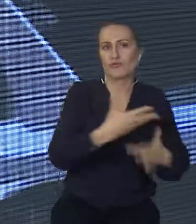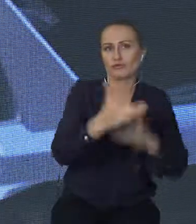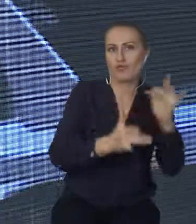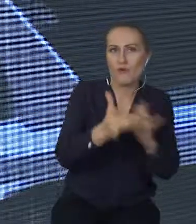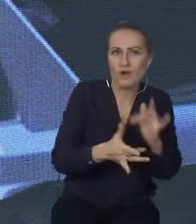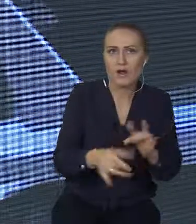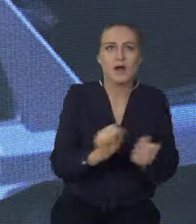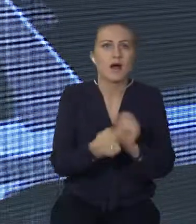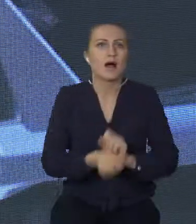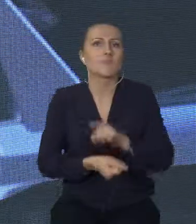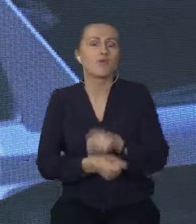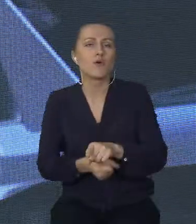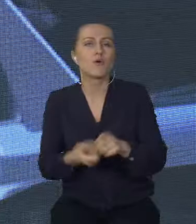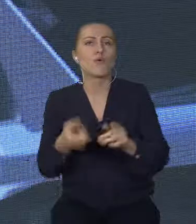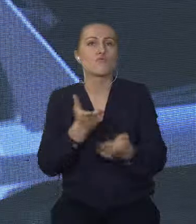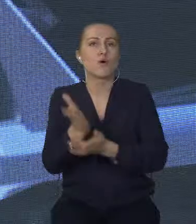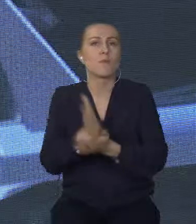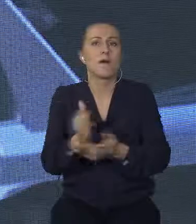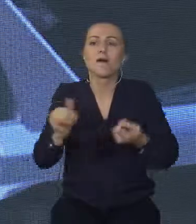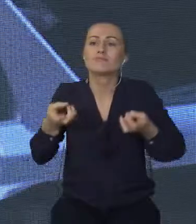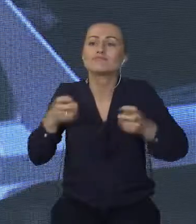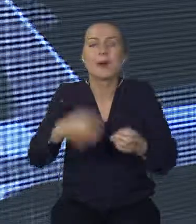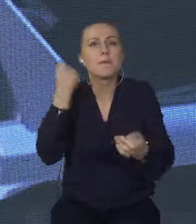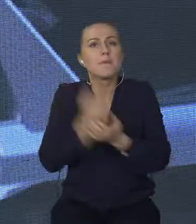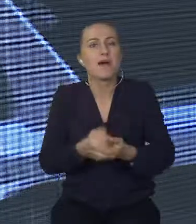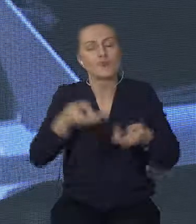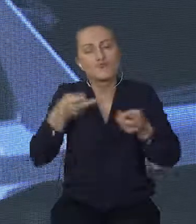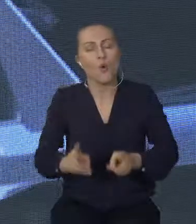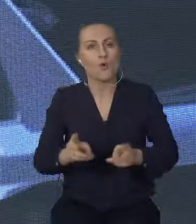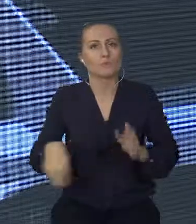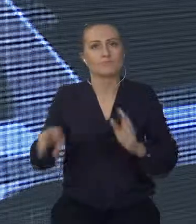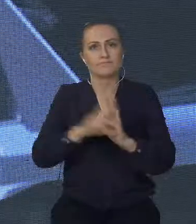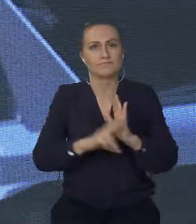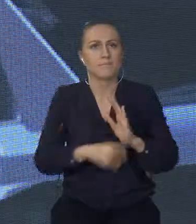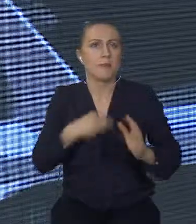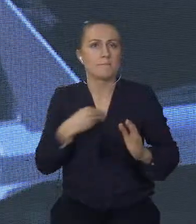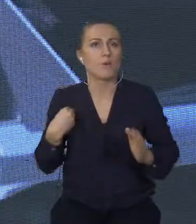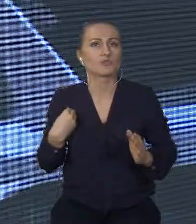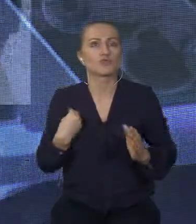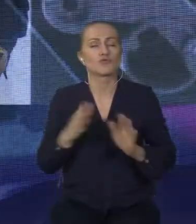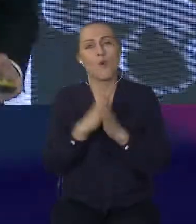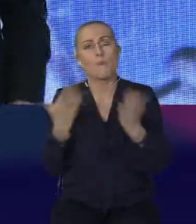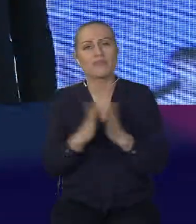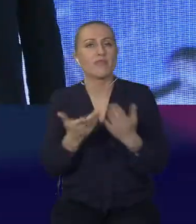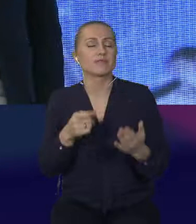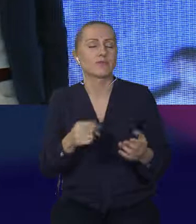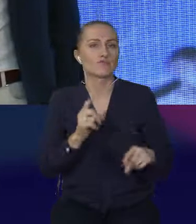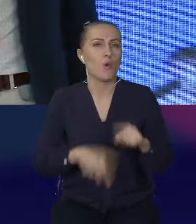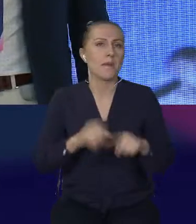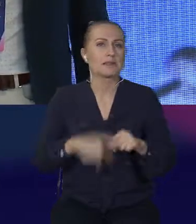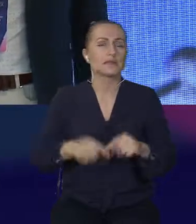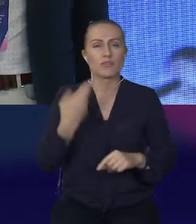też pomagając w legislacji pewnych norm z Polskiego Komitetu Normalizacyjnego.